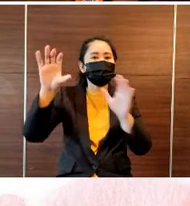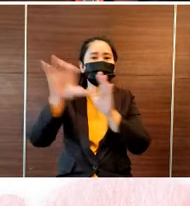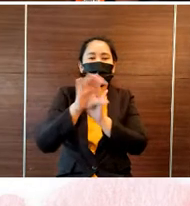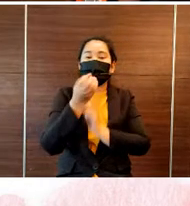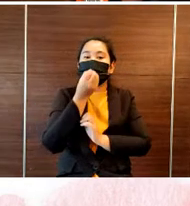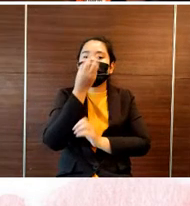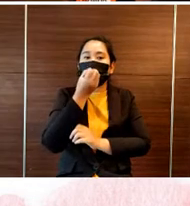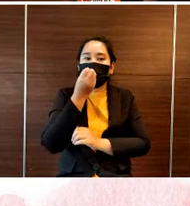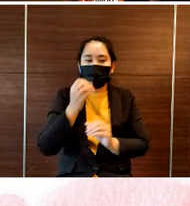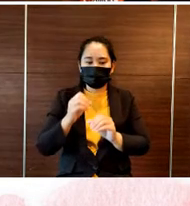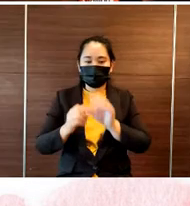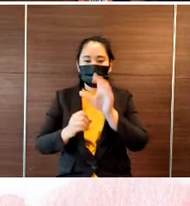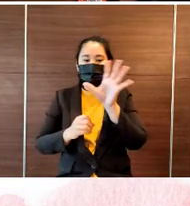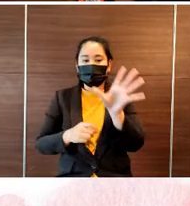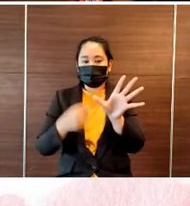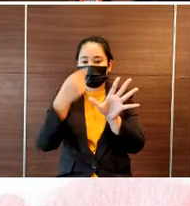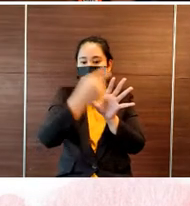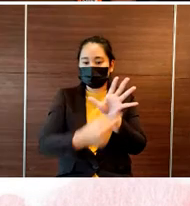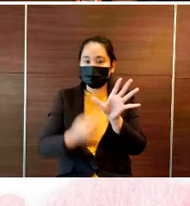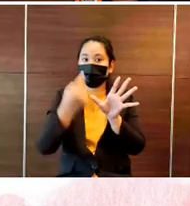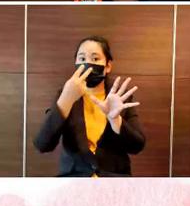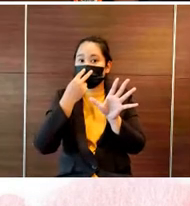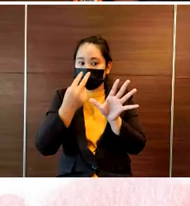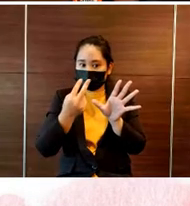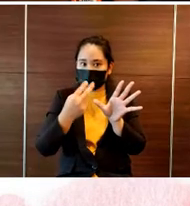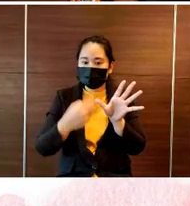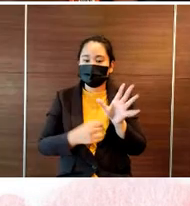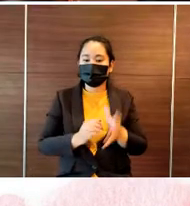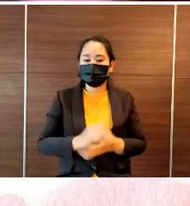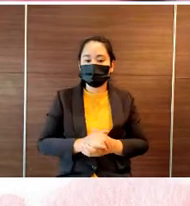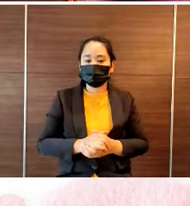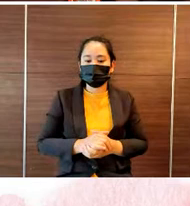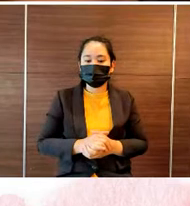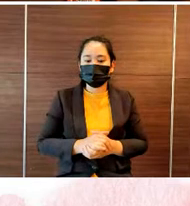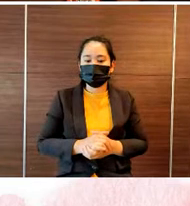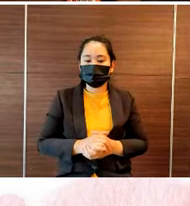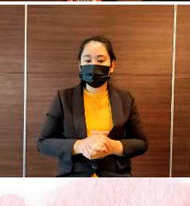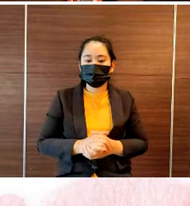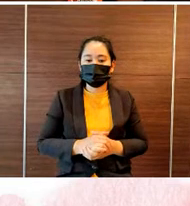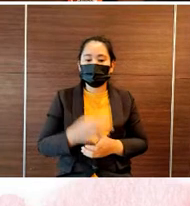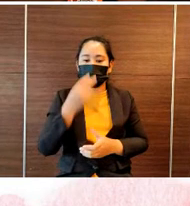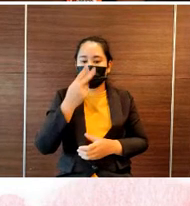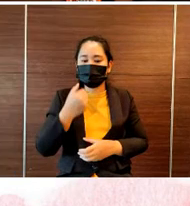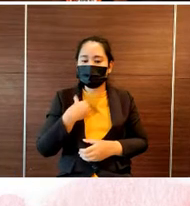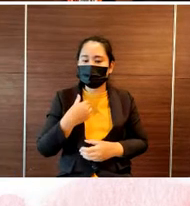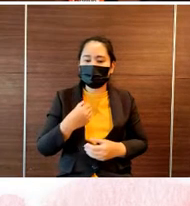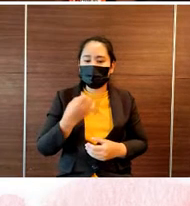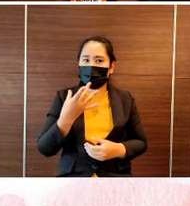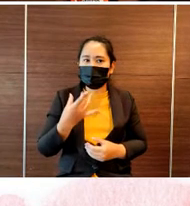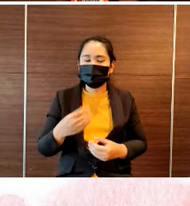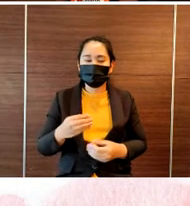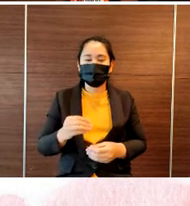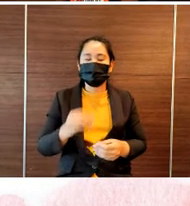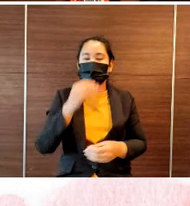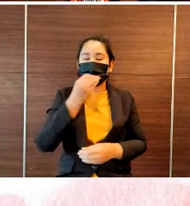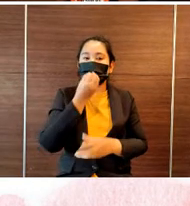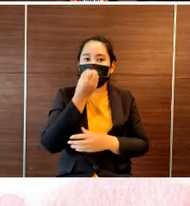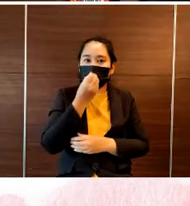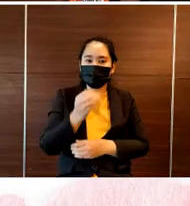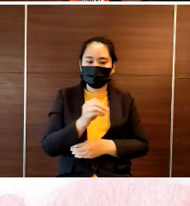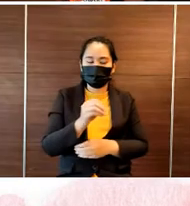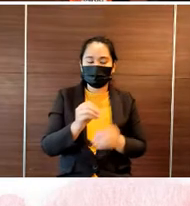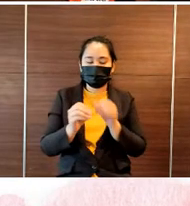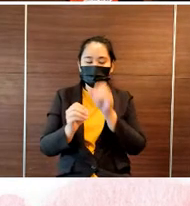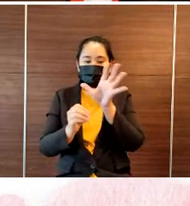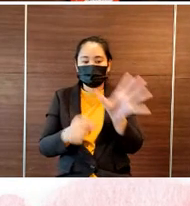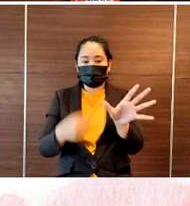ากจะชวนดูทีละกลีบนะคะว่ามันคืออะไรบ้างมันถึงประกอบกันเป็น เรื่องรา